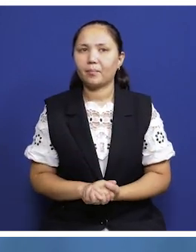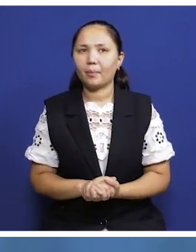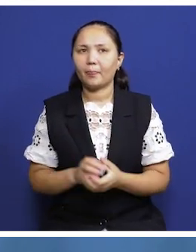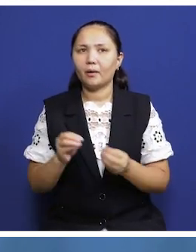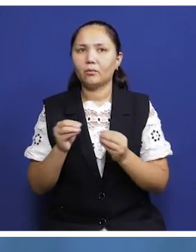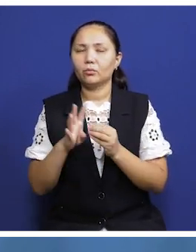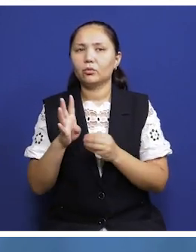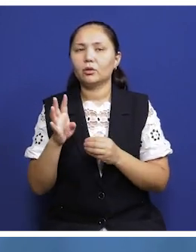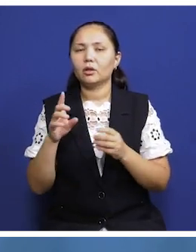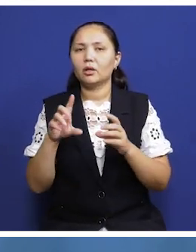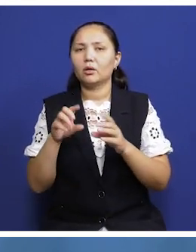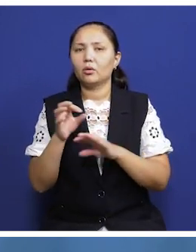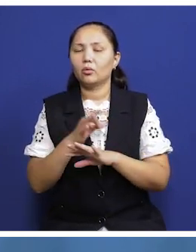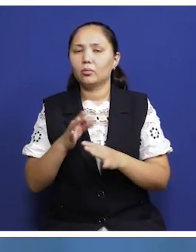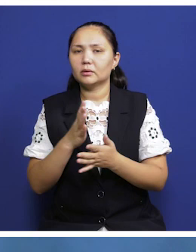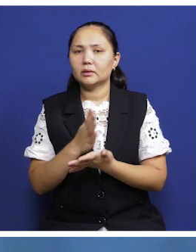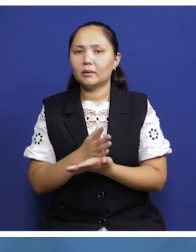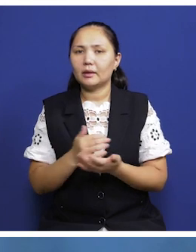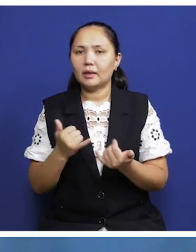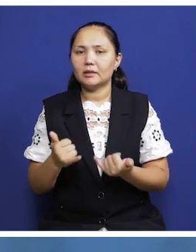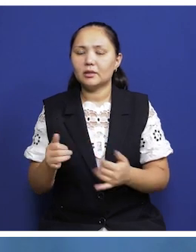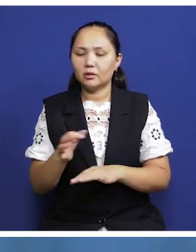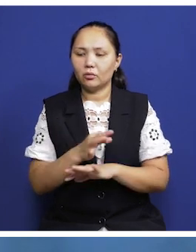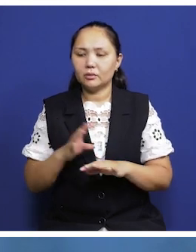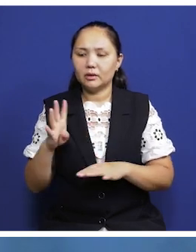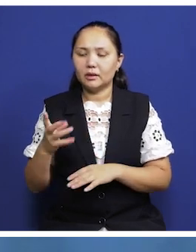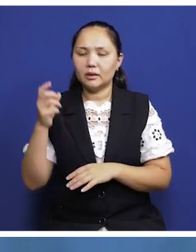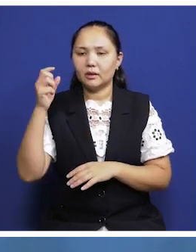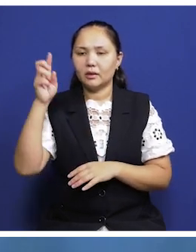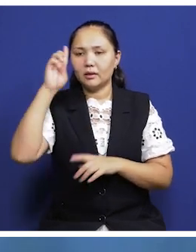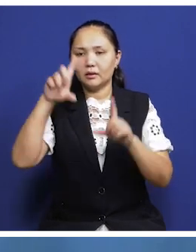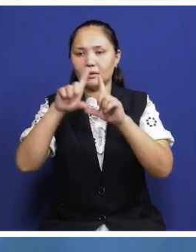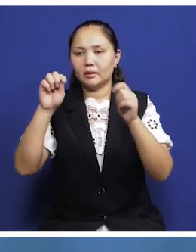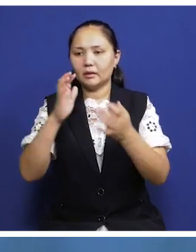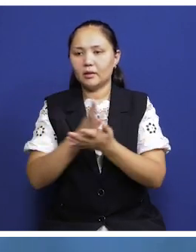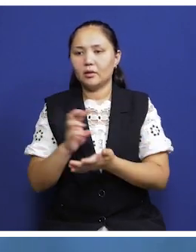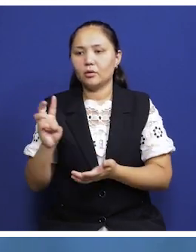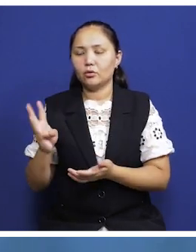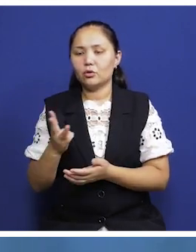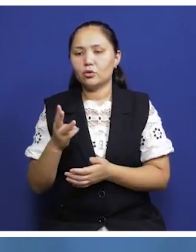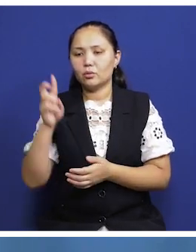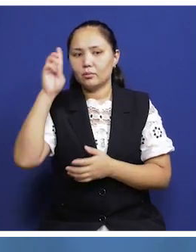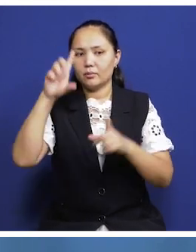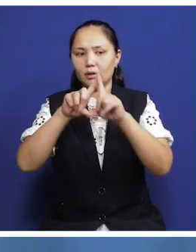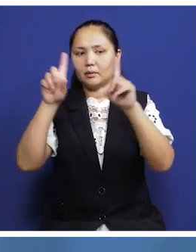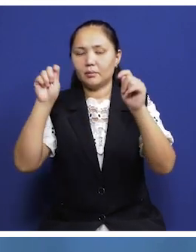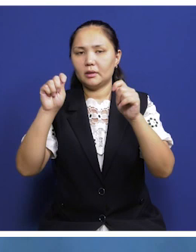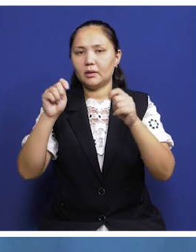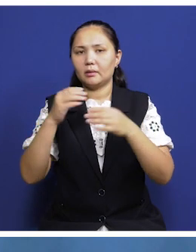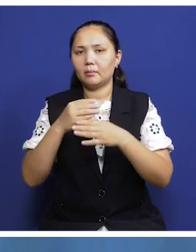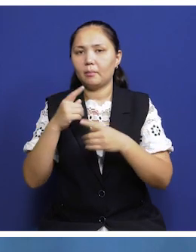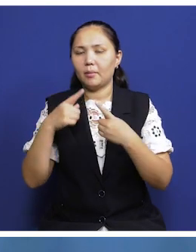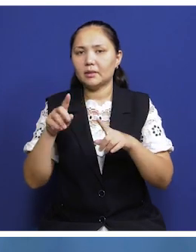елді мекенге жоқ. Қазіргі таңда ауданда 40 мектеп, 3 мектептен тыс 31 мектепке